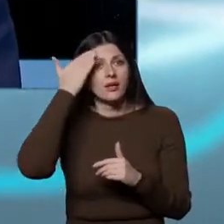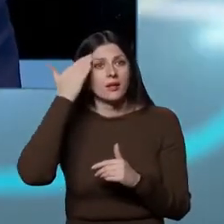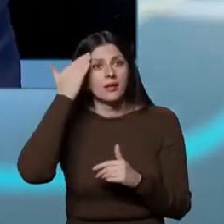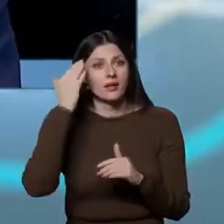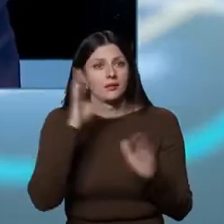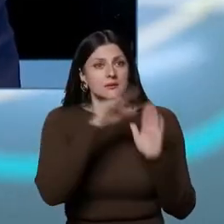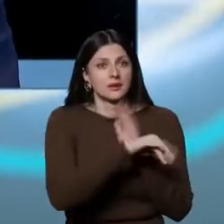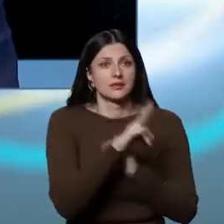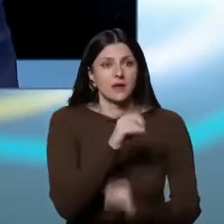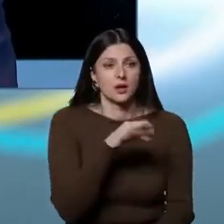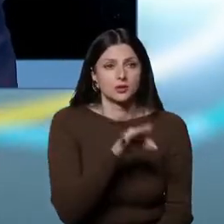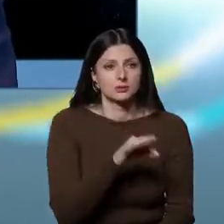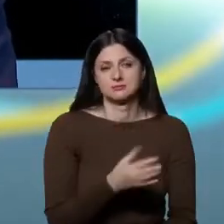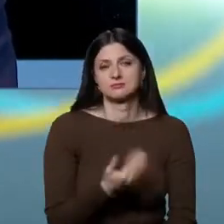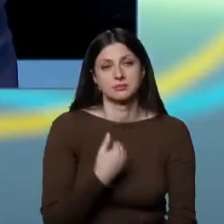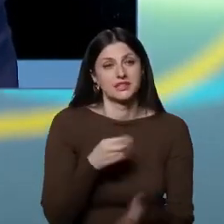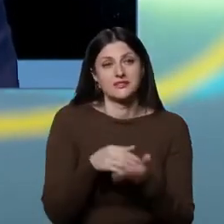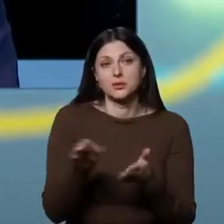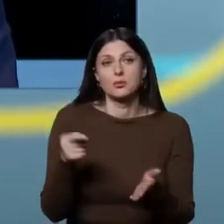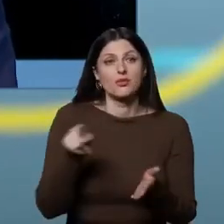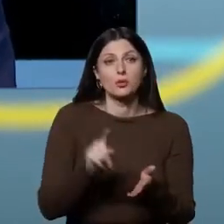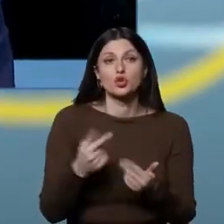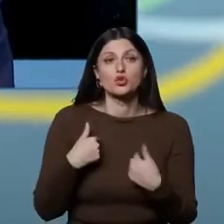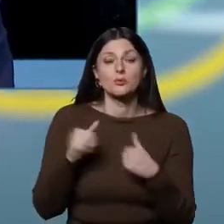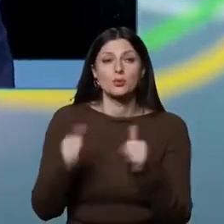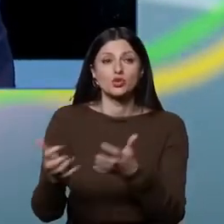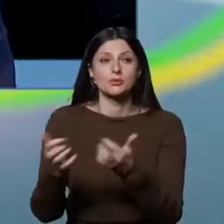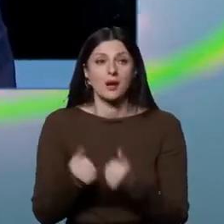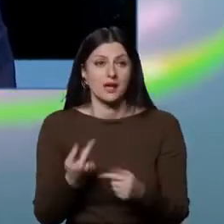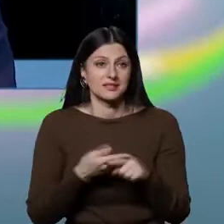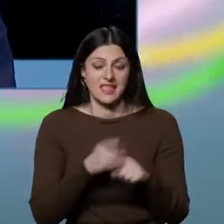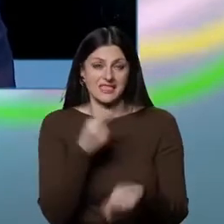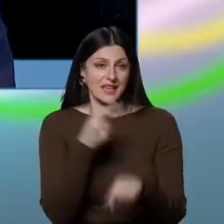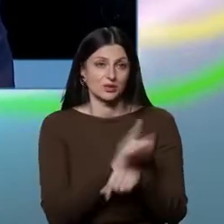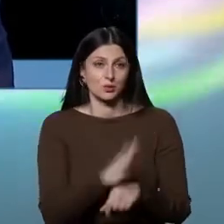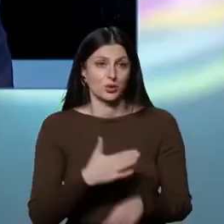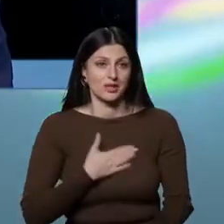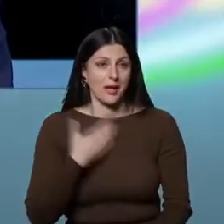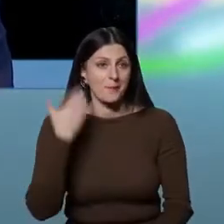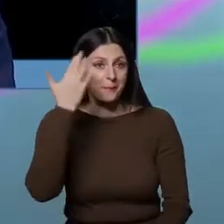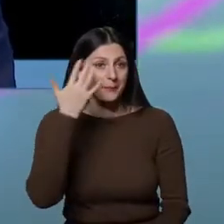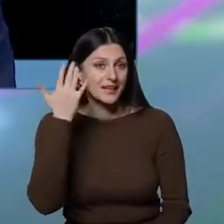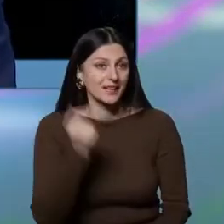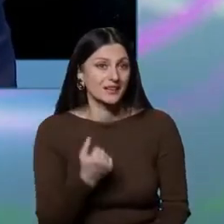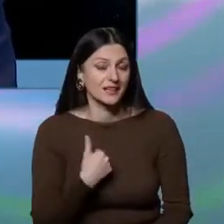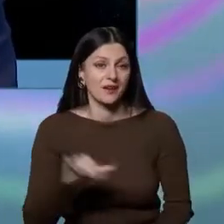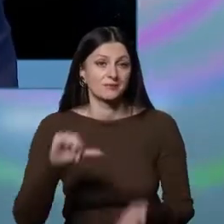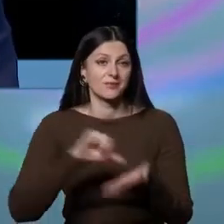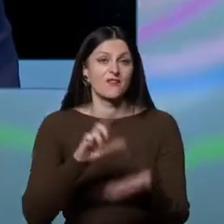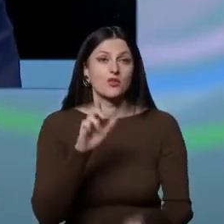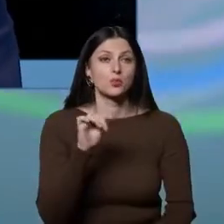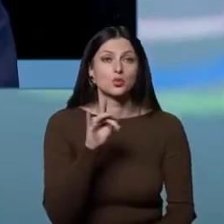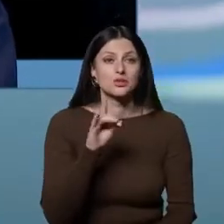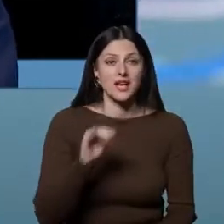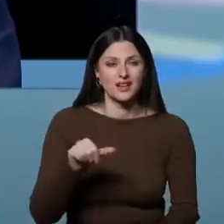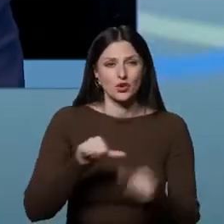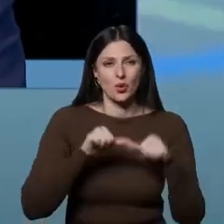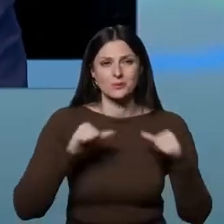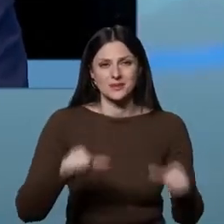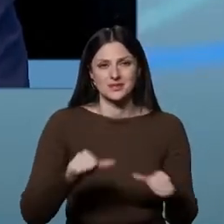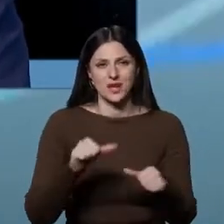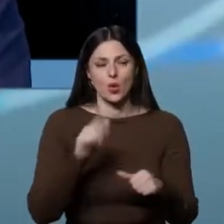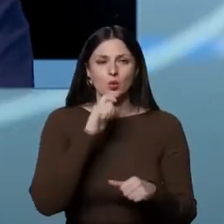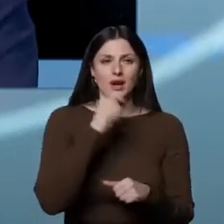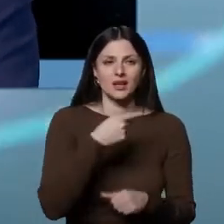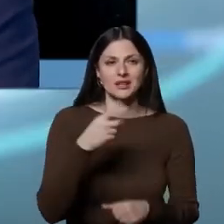відмовляємося брати те, що ми можемо взяти, але це не забороняє нам мріяти. Ви знаєте, я був свій час в Брюсселі, виступав в комісії Україна-НАТО як